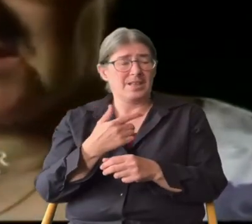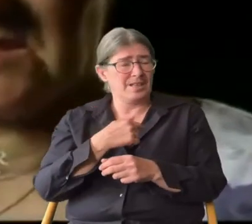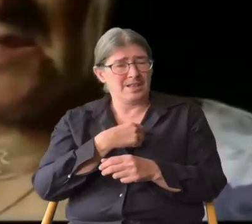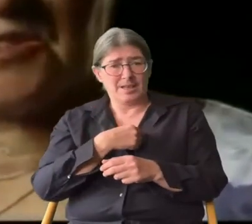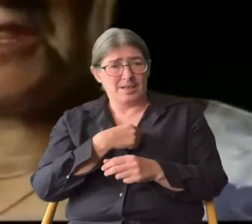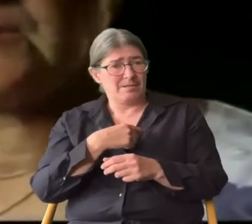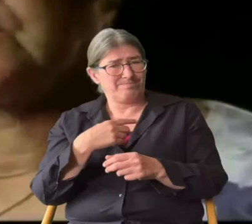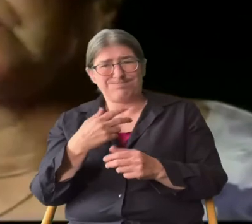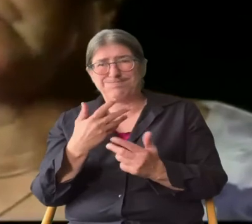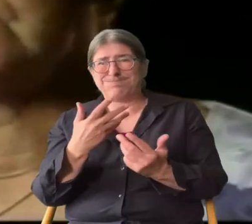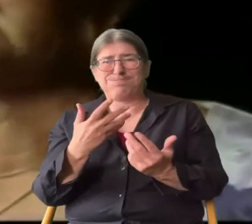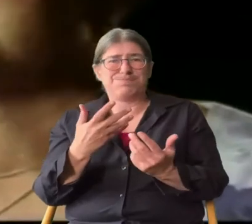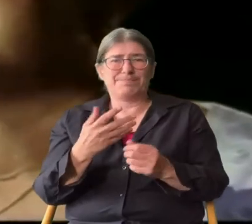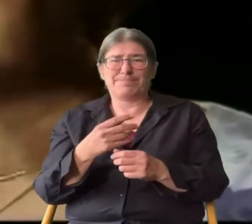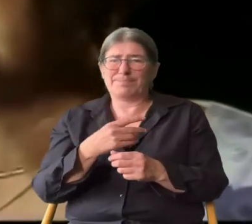was ich sehr schwer...